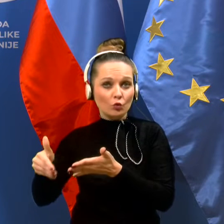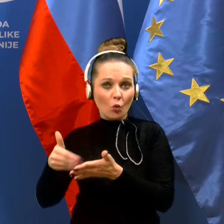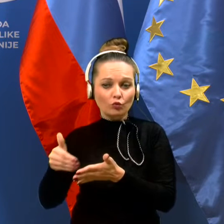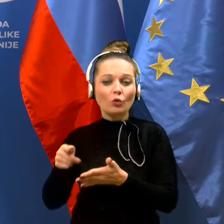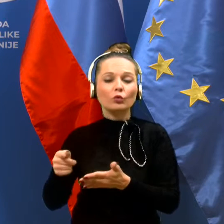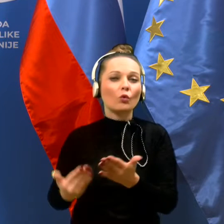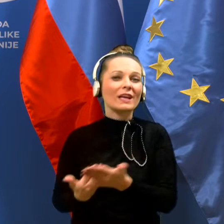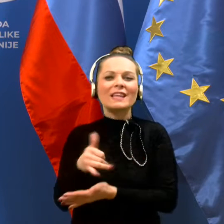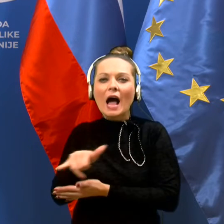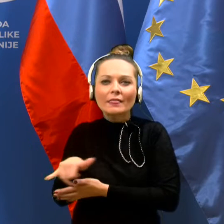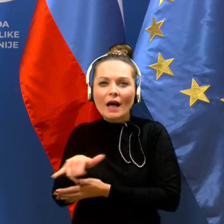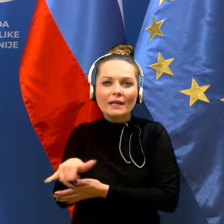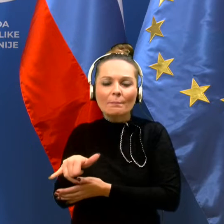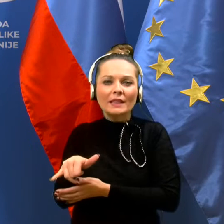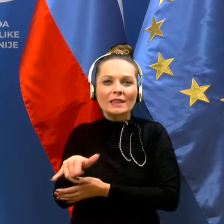je za najemnine,